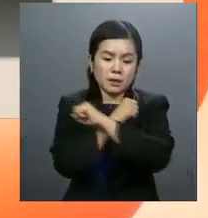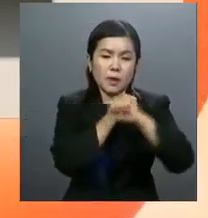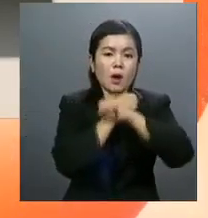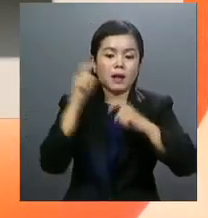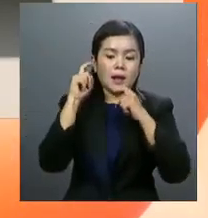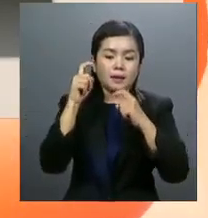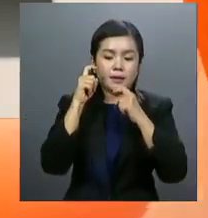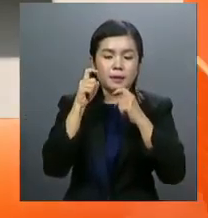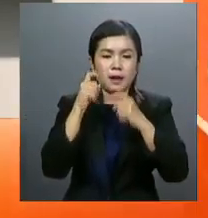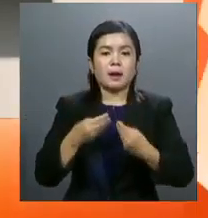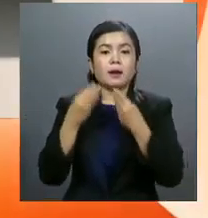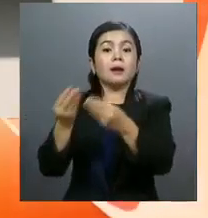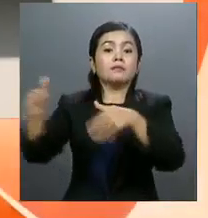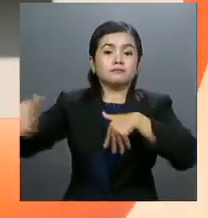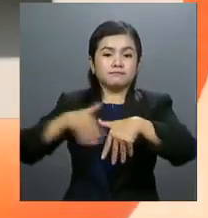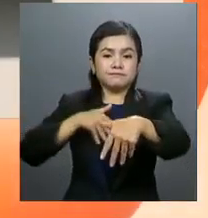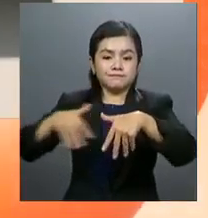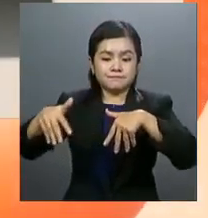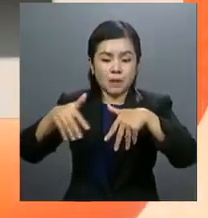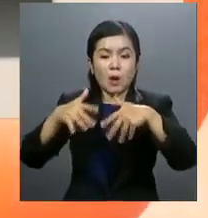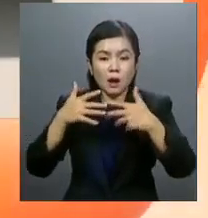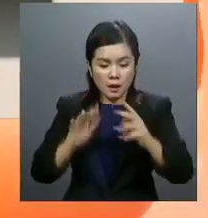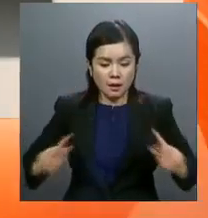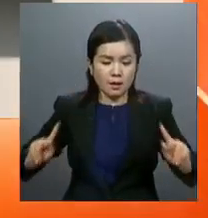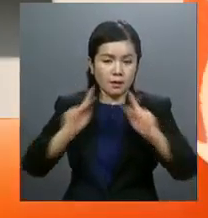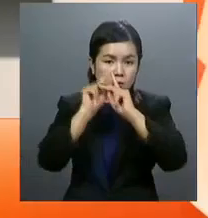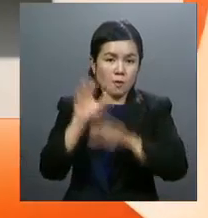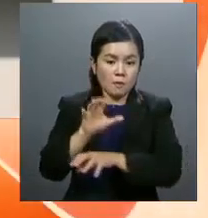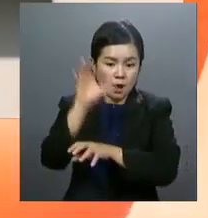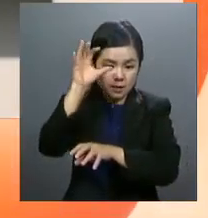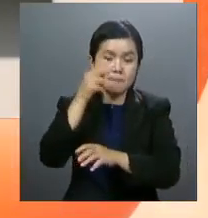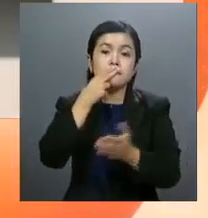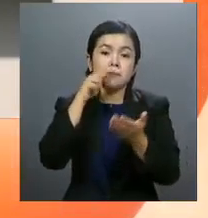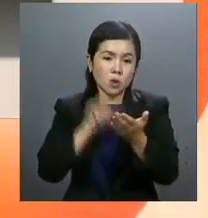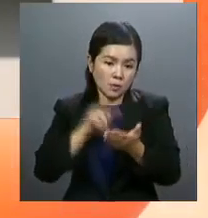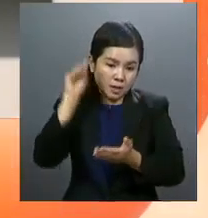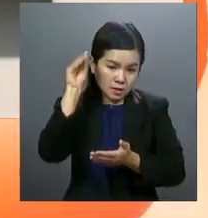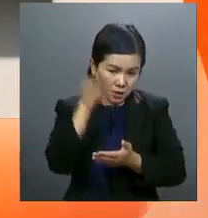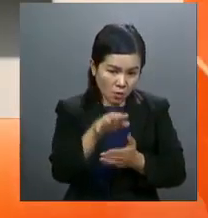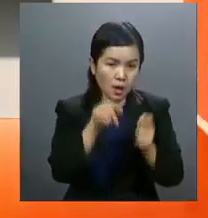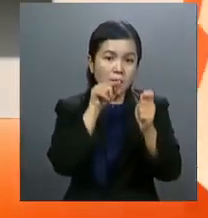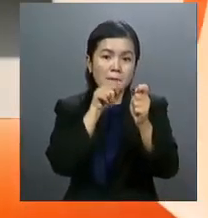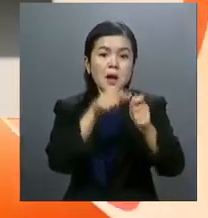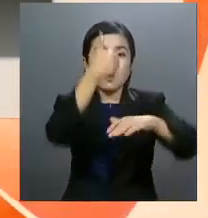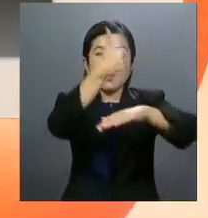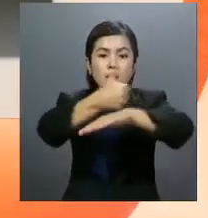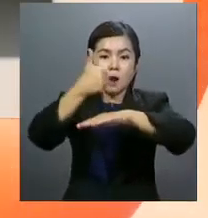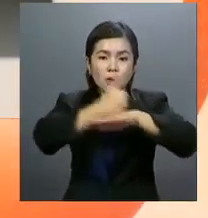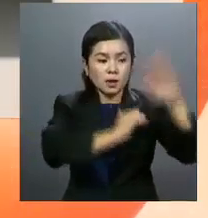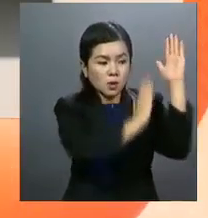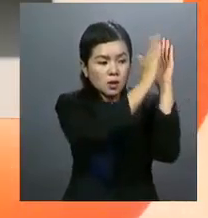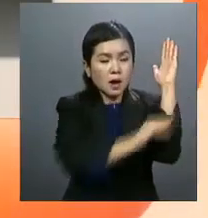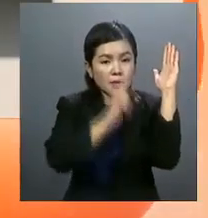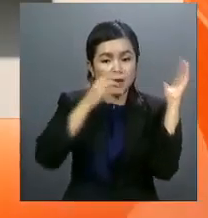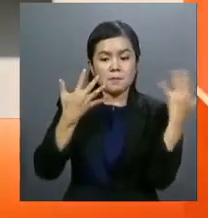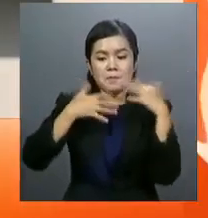ทนกระทรวงมหาดไทยยังได้สั่งการไปยังนายอำเภอในพื้นที่นะคะให้มีการประสานการดำเนินงานร่วมกับผู้นำอง